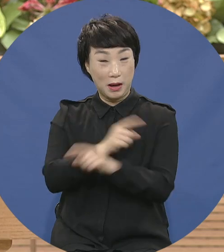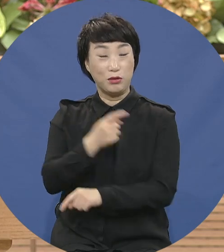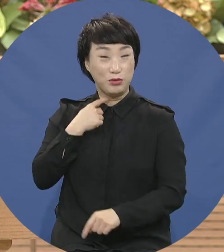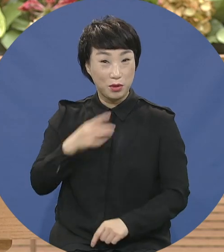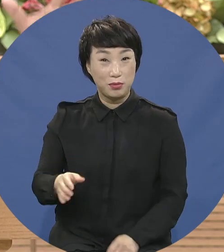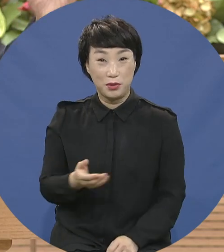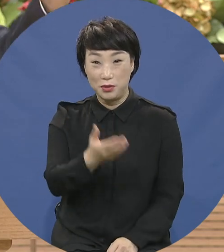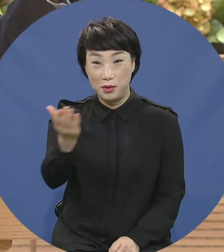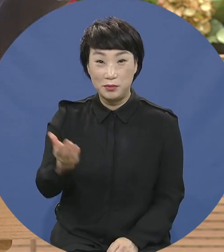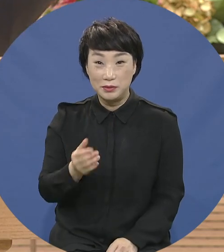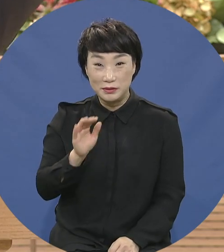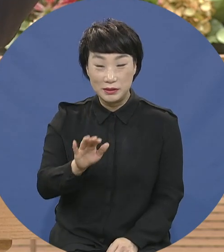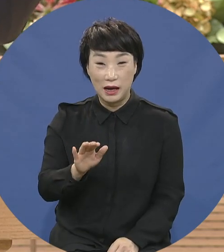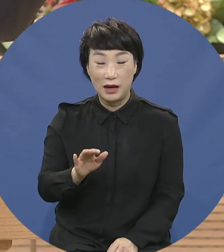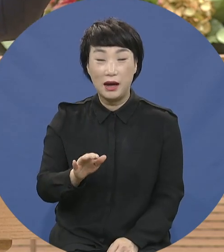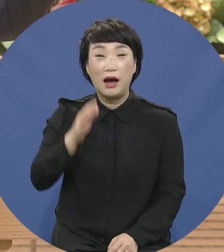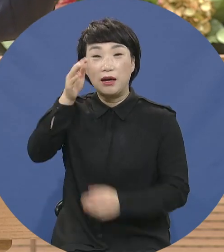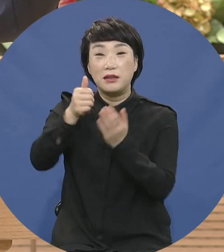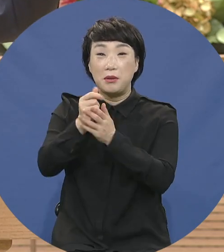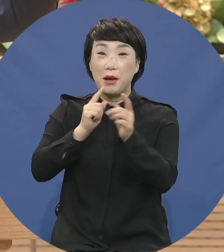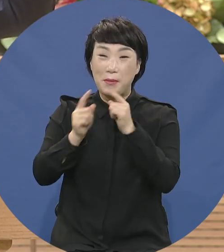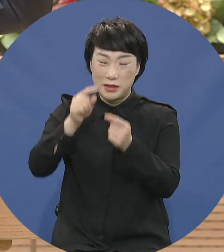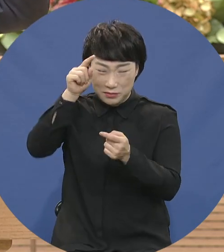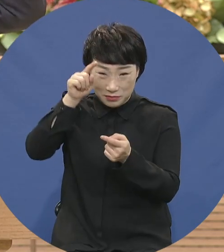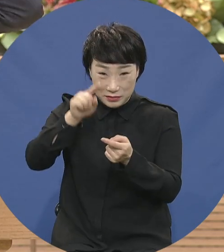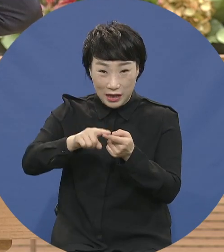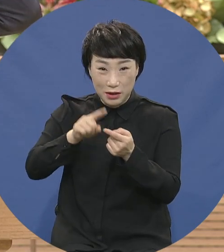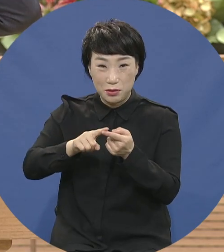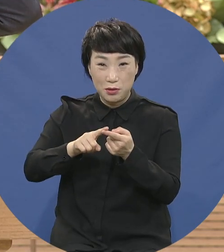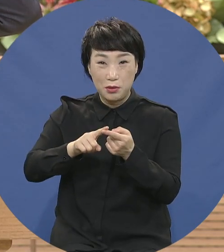하지 아니하시고, 자기가 하신 말씀을